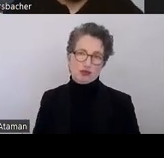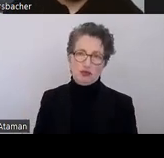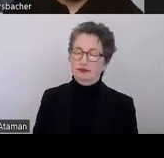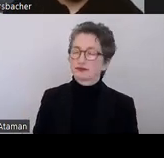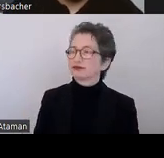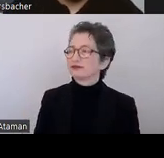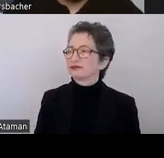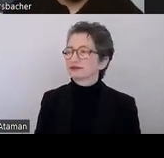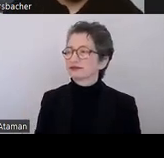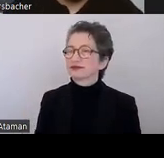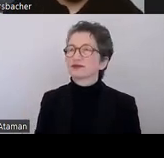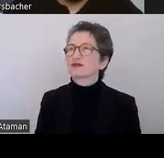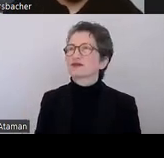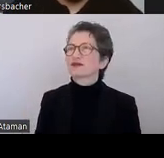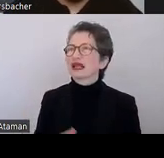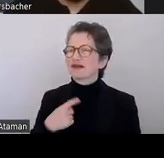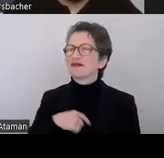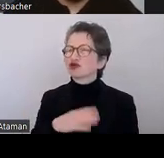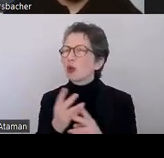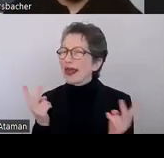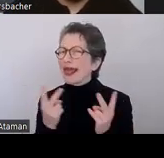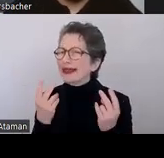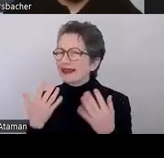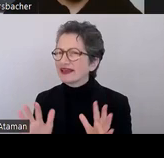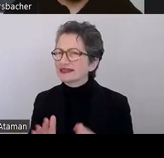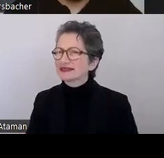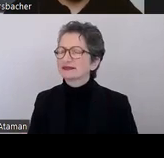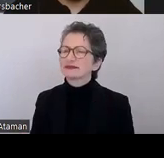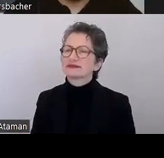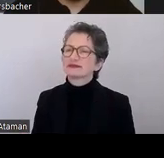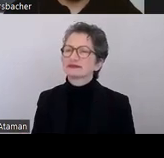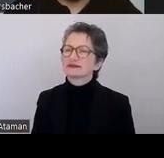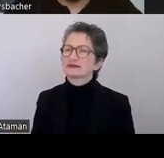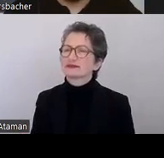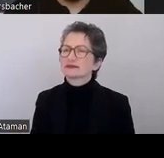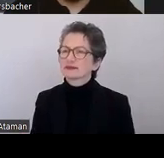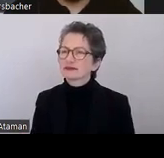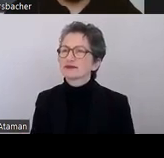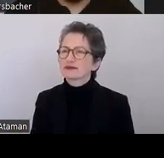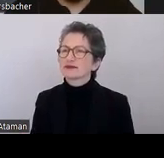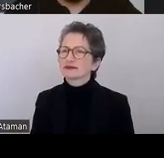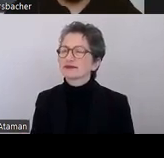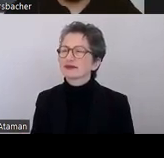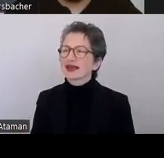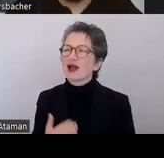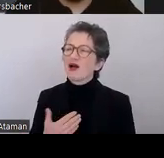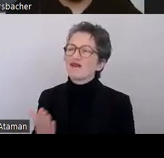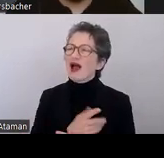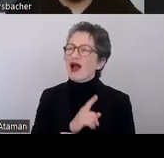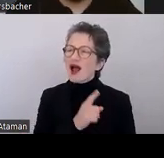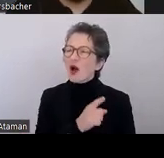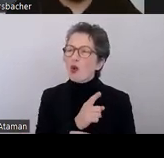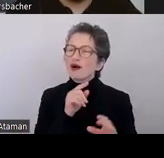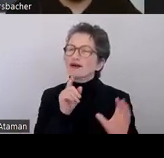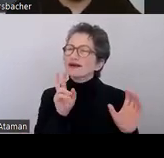Im Prinzip hatten wir auch schon sowas Ähnliches mit dem Site Improve Accessibility Checker. Den haben wir auch im Browser